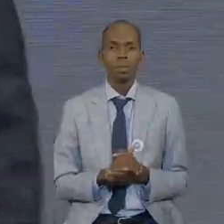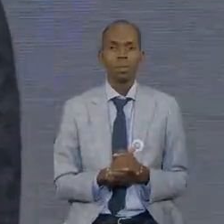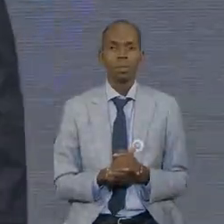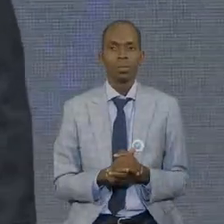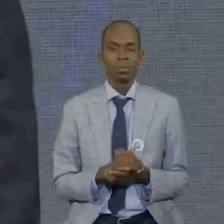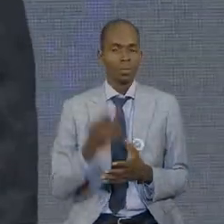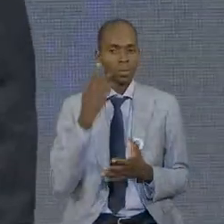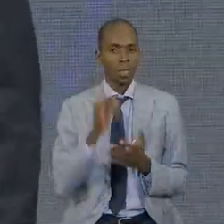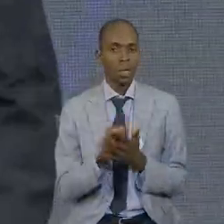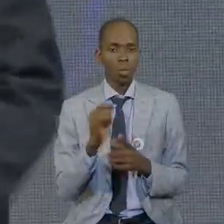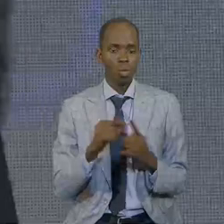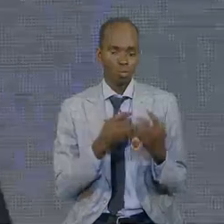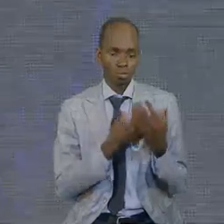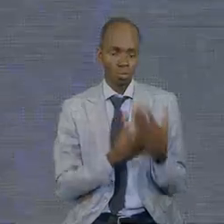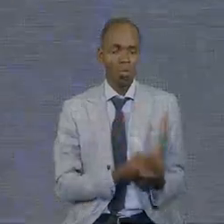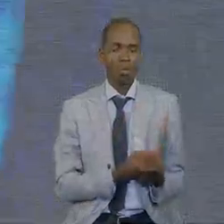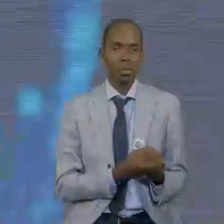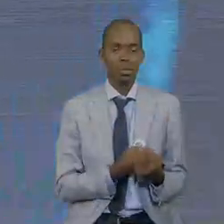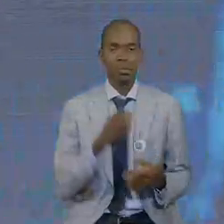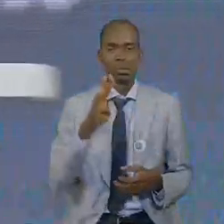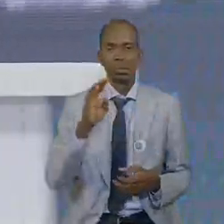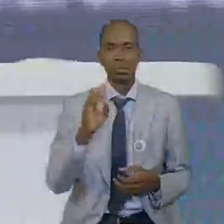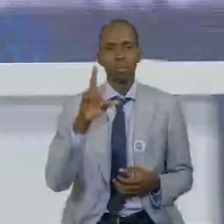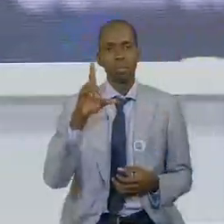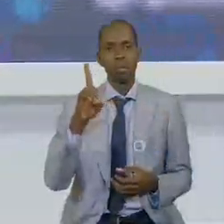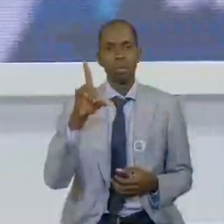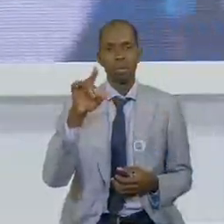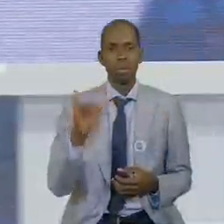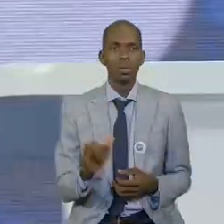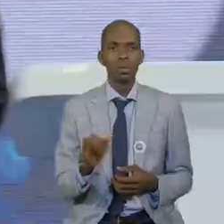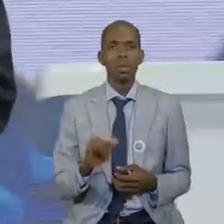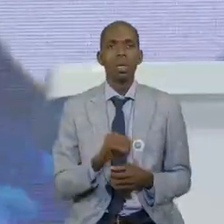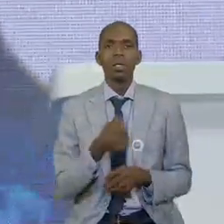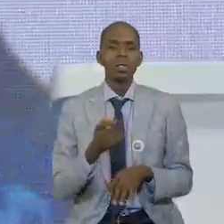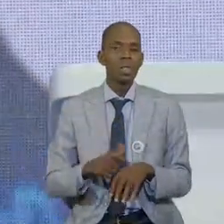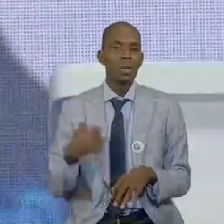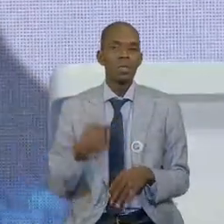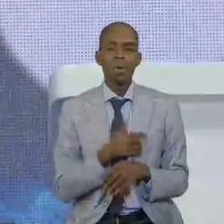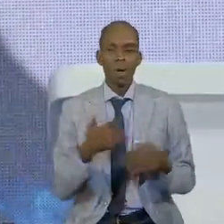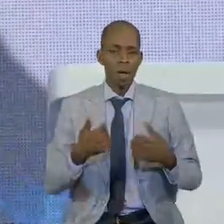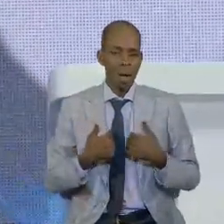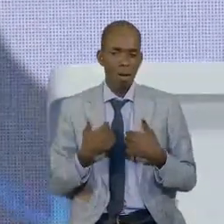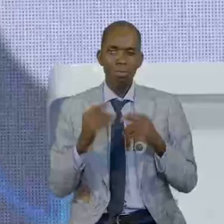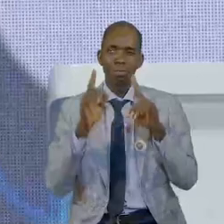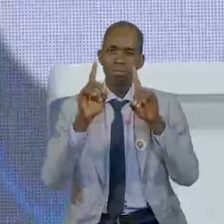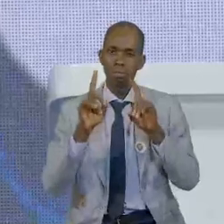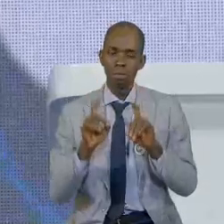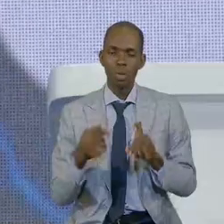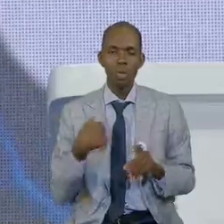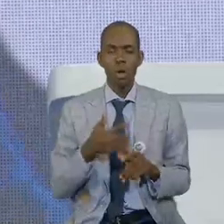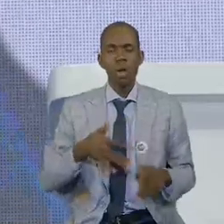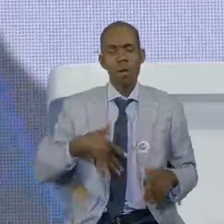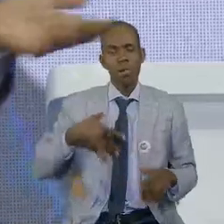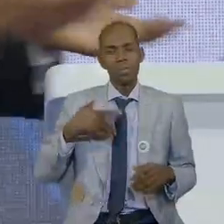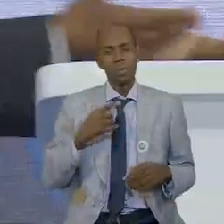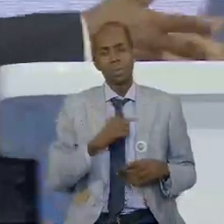that word boldly. Voyez là ce mot avec assurance. We have trials. Chaque fois nous avons des épreuves. We feel guilty. Nous nous sentons